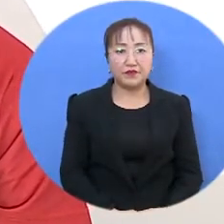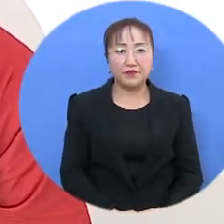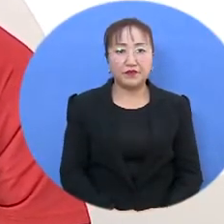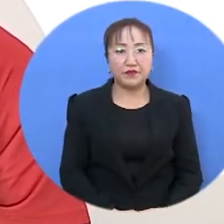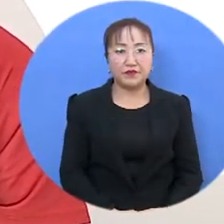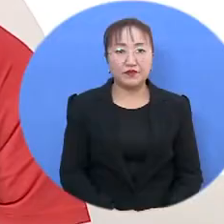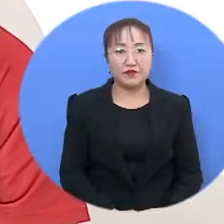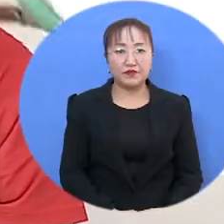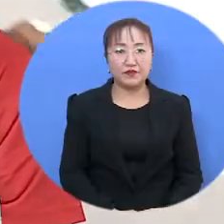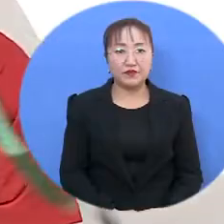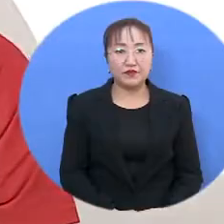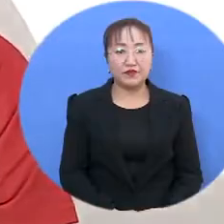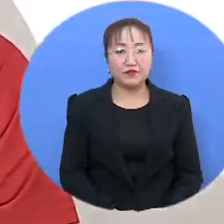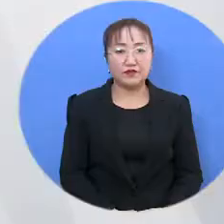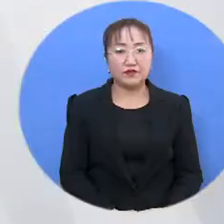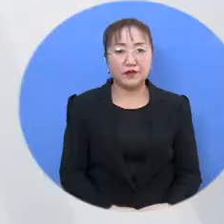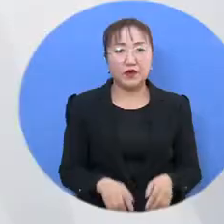хэмжилтэй авсан бол